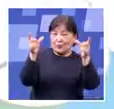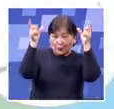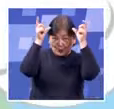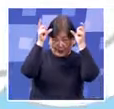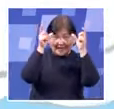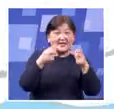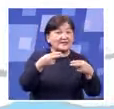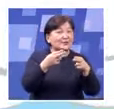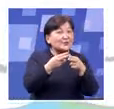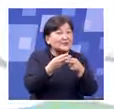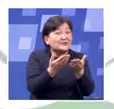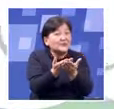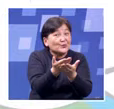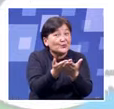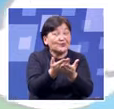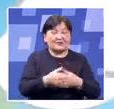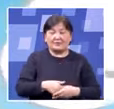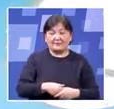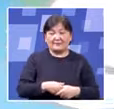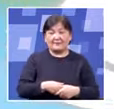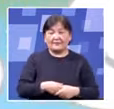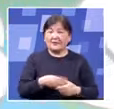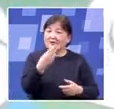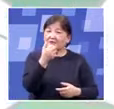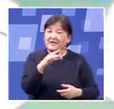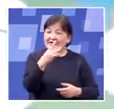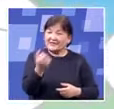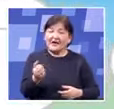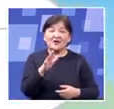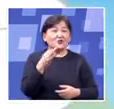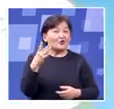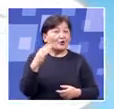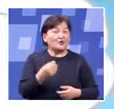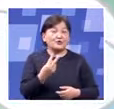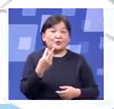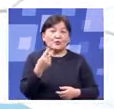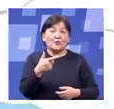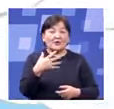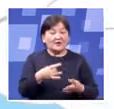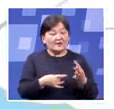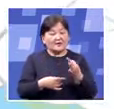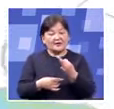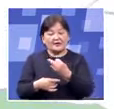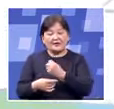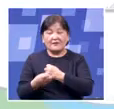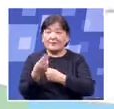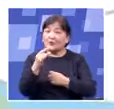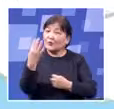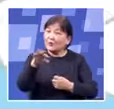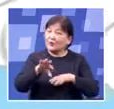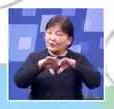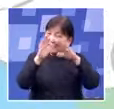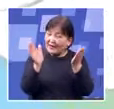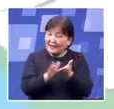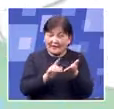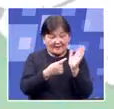Зүйтэй үнэнээс тусламж гуйдаг бахан. Тэгэхээр царцаа шоргоолц үлгэрийн маань дөрүүд ямар ямар дүр